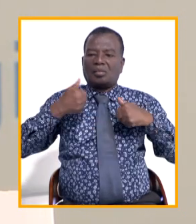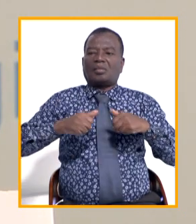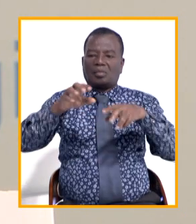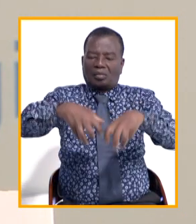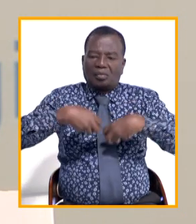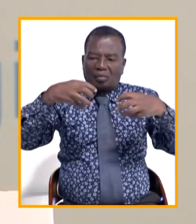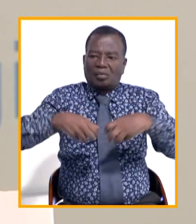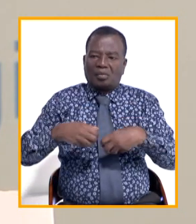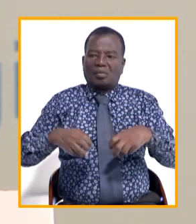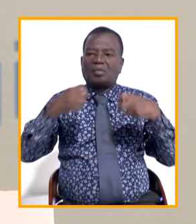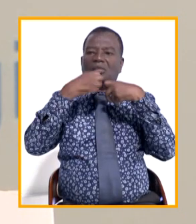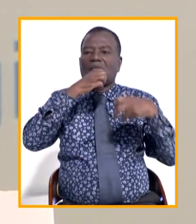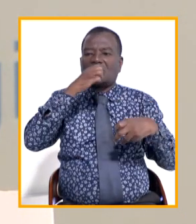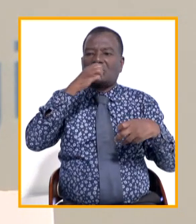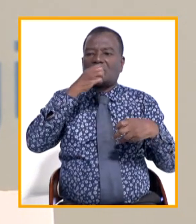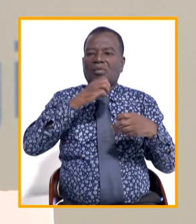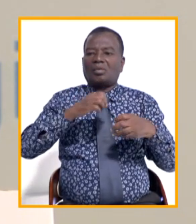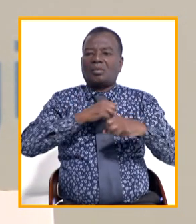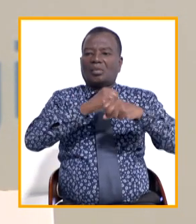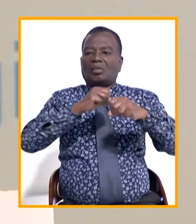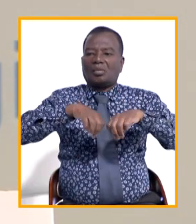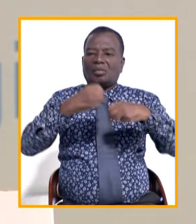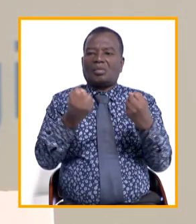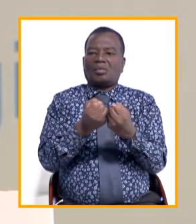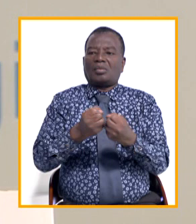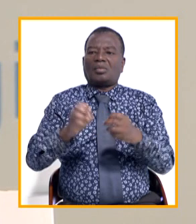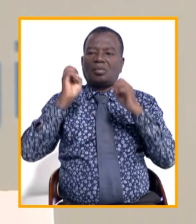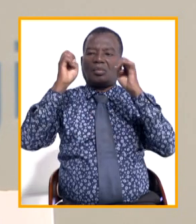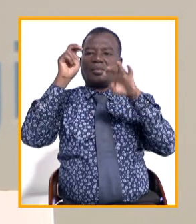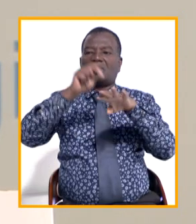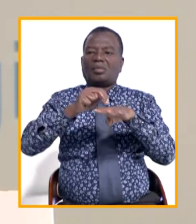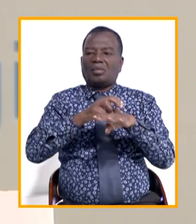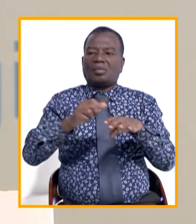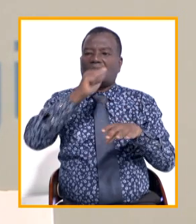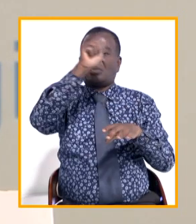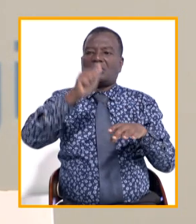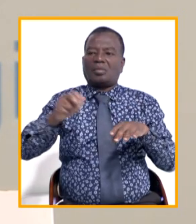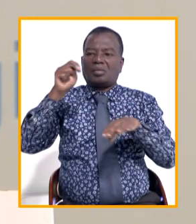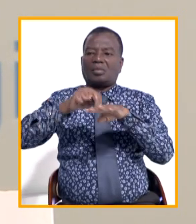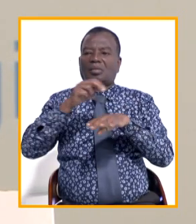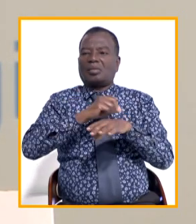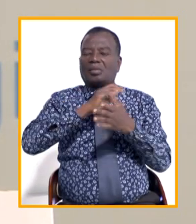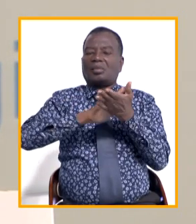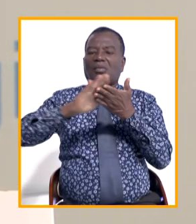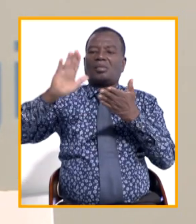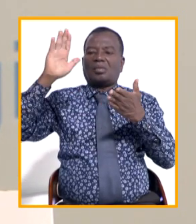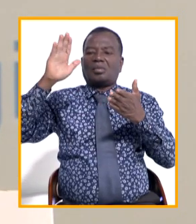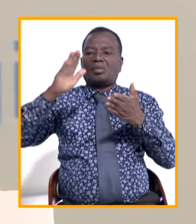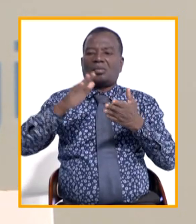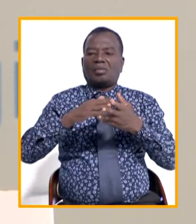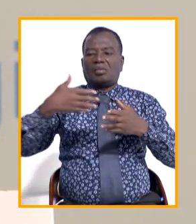l'agriculture, l'hydraulique, la protection sociale, l'éducation, l'alphabétisation, l'assainissement et j'en